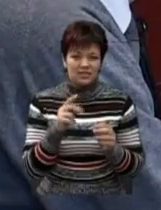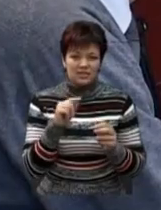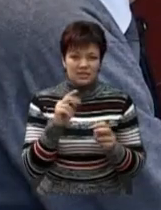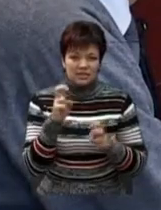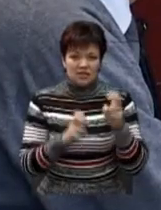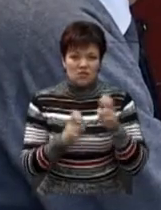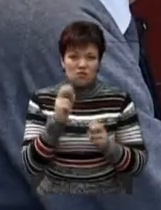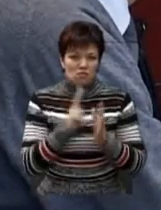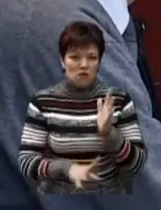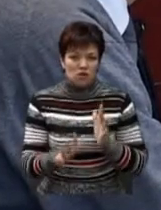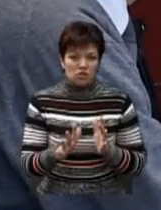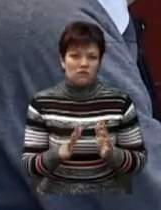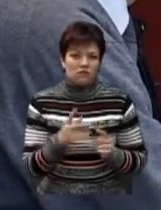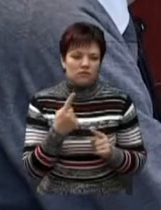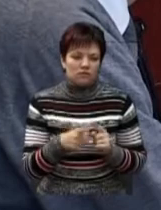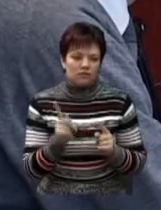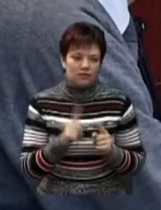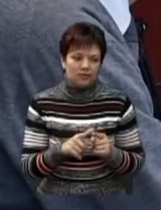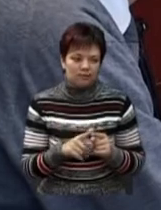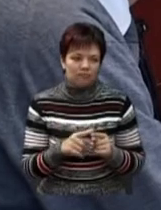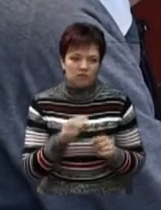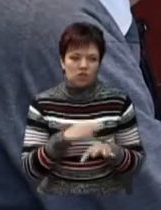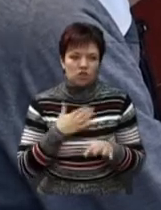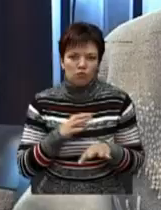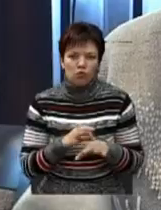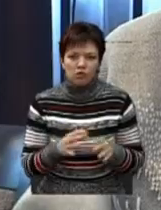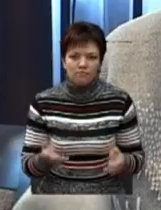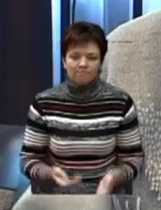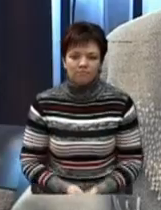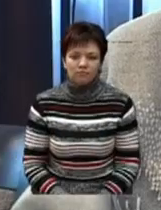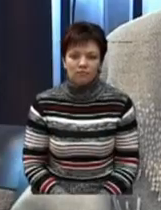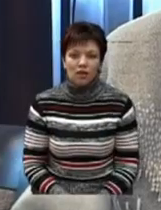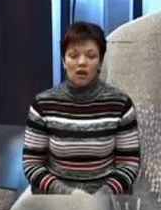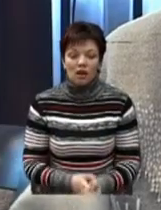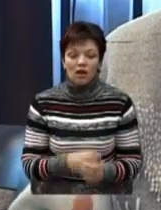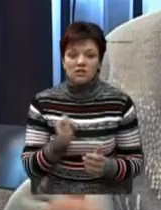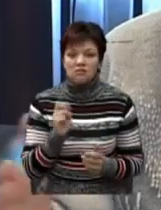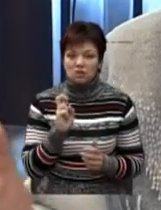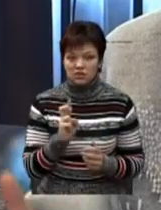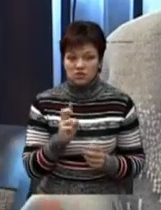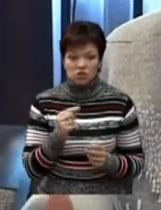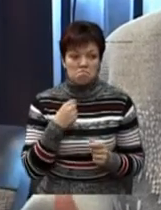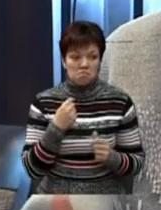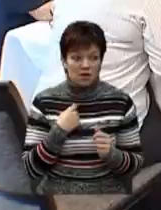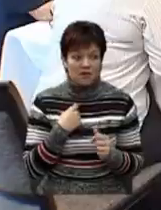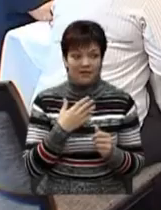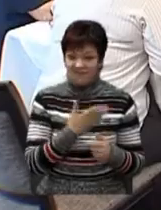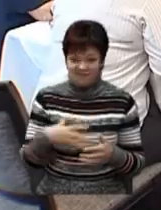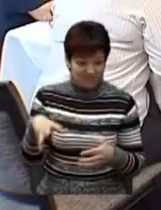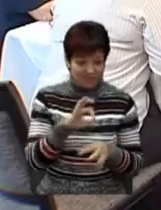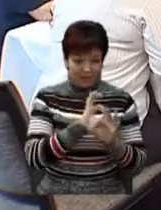и 20 лет областной совет профсоюзов зав. Жилищно-бытовым отделом. Арсен Борисович, у меня к вам просьба. Вот мы все